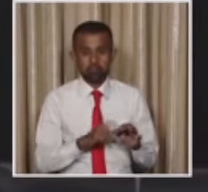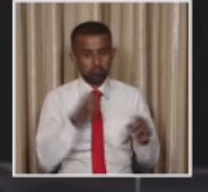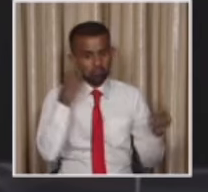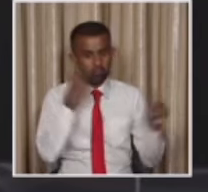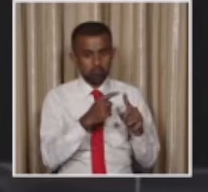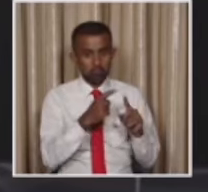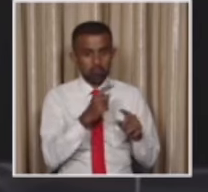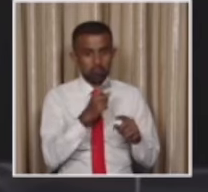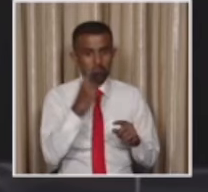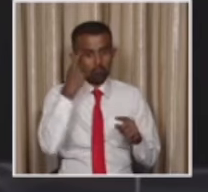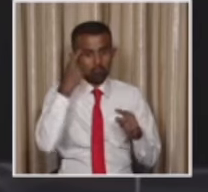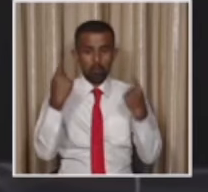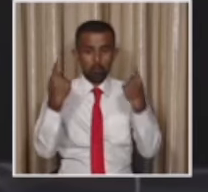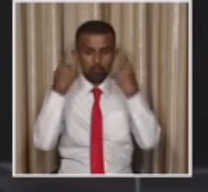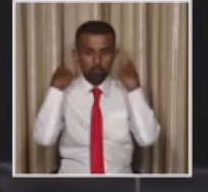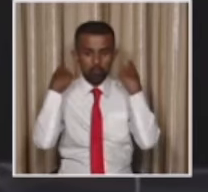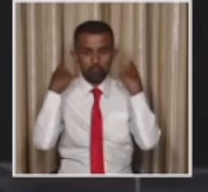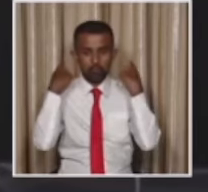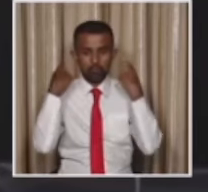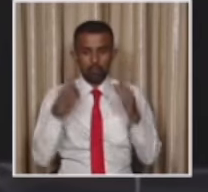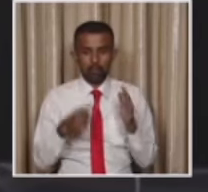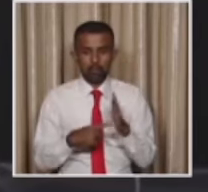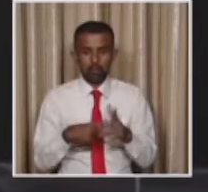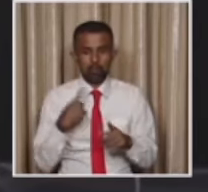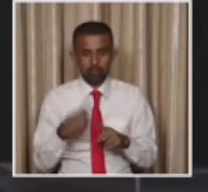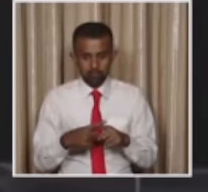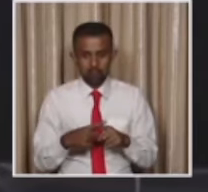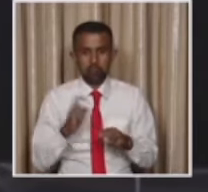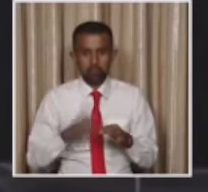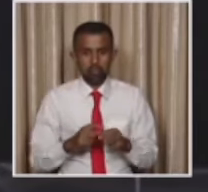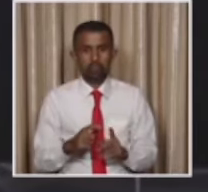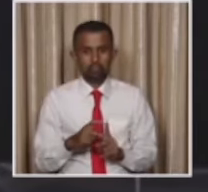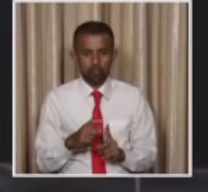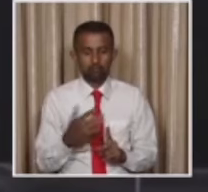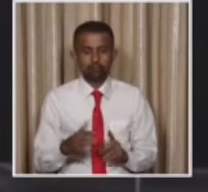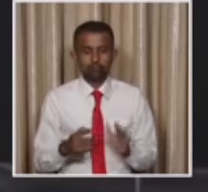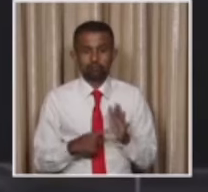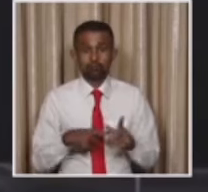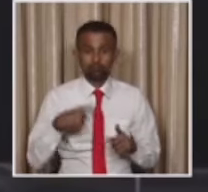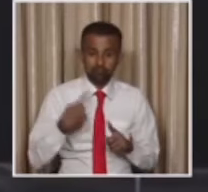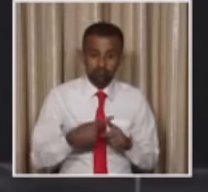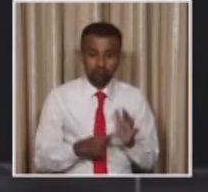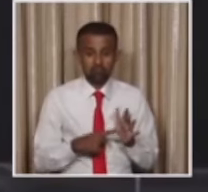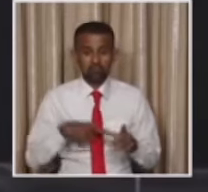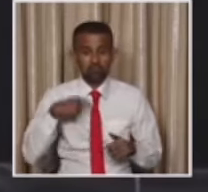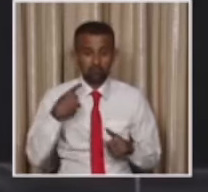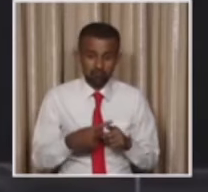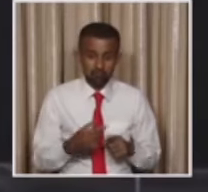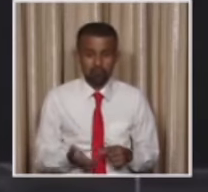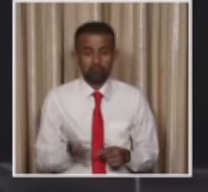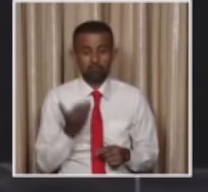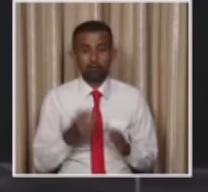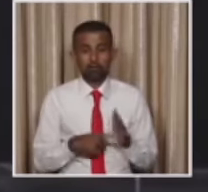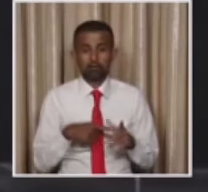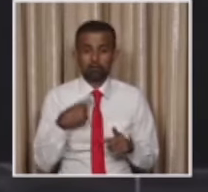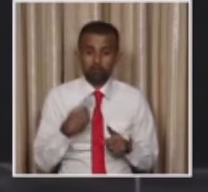තියෙන අවධානය පැත්තකට දාලා බදු ප්‍රශ්නක් බරපතලයි තමයි දැන් අපි බදු පිට බදු කමින් ඉන්නවා තමයි බදු පිට